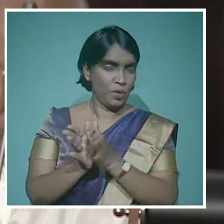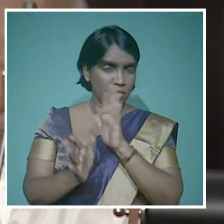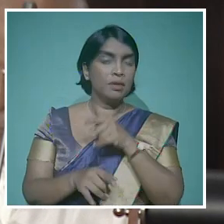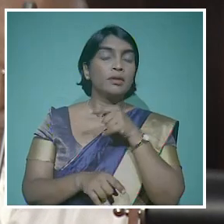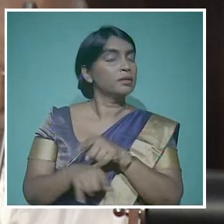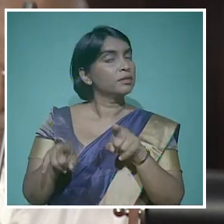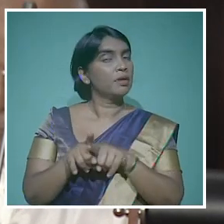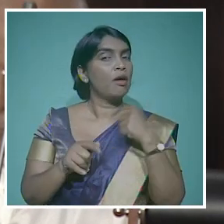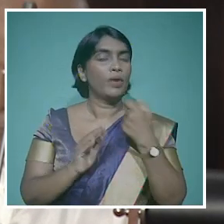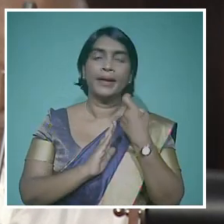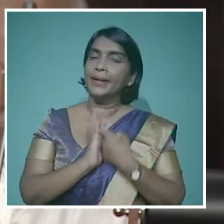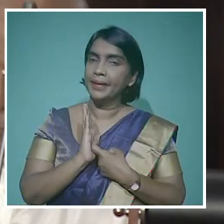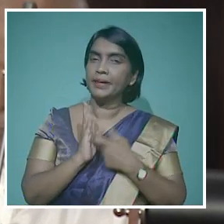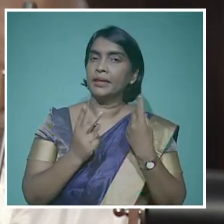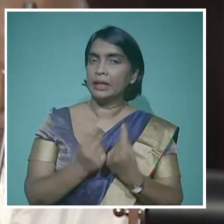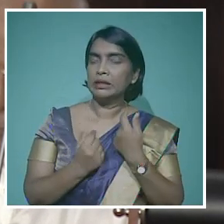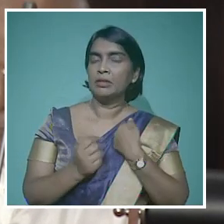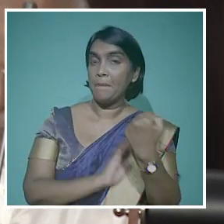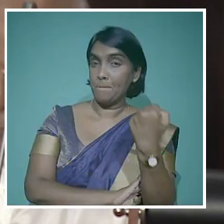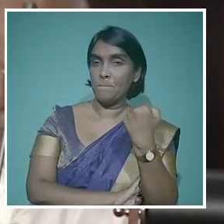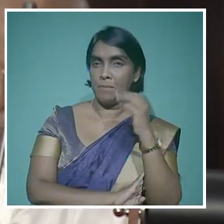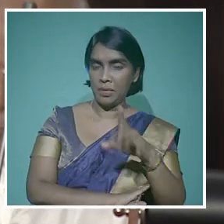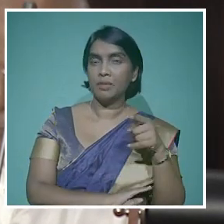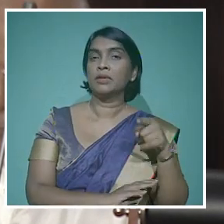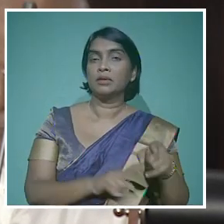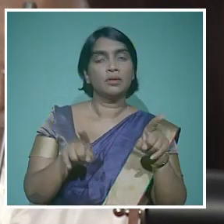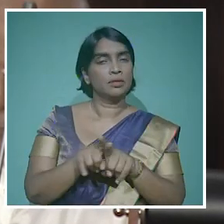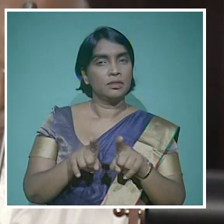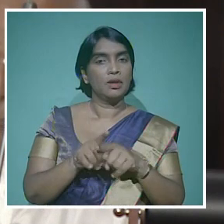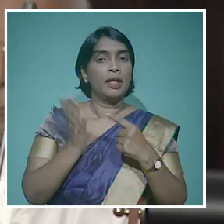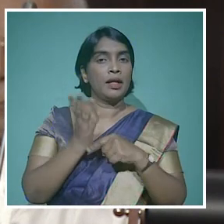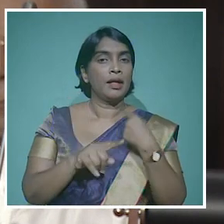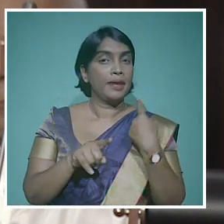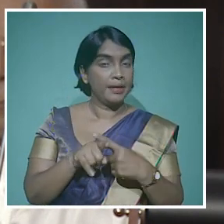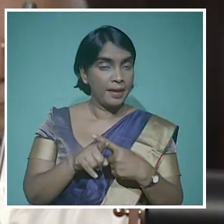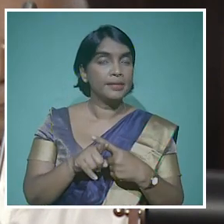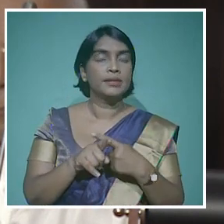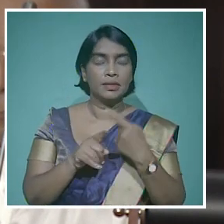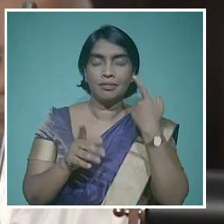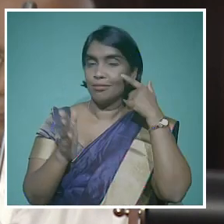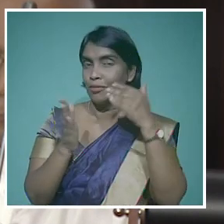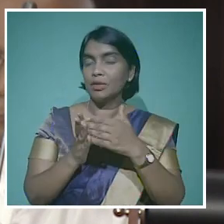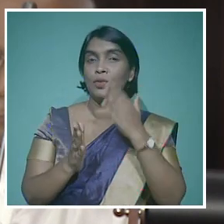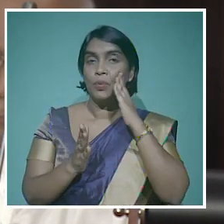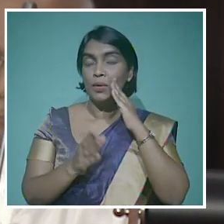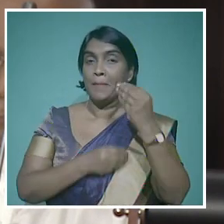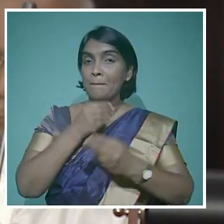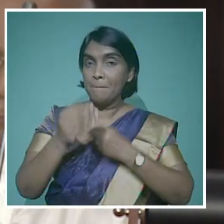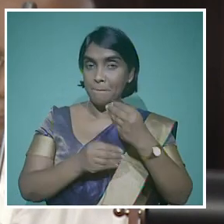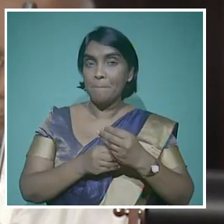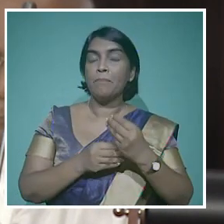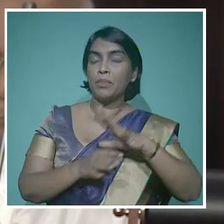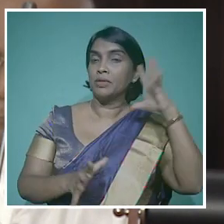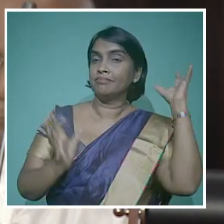ඒ සඳහා නව නීතියක් කඩිනමින් බලාත්මක කරනවා. මීට අමතරව බදු සහන මත පදනම්ව විදේශ ආයෝජකයන් ආකර්ෂණය